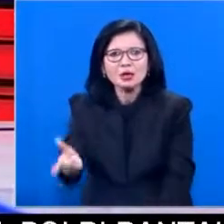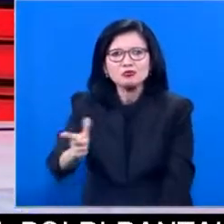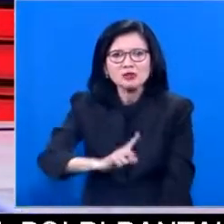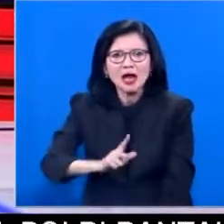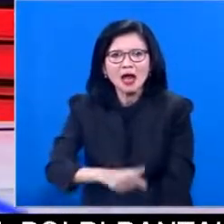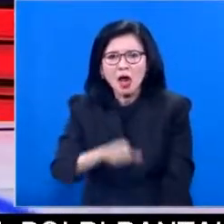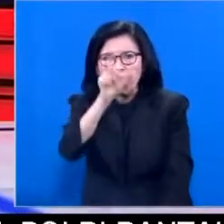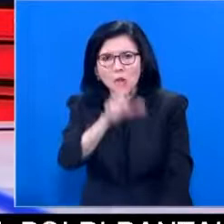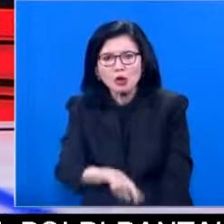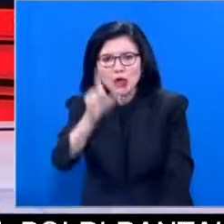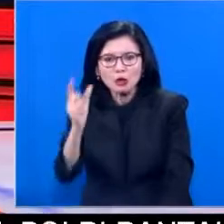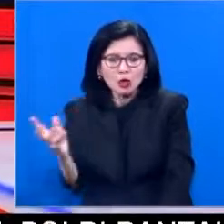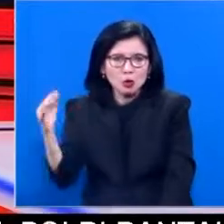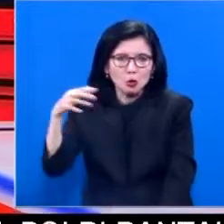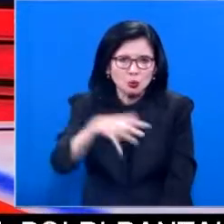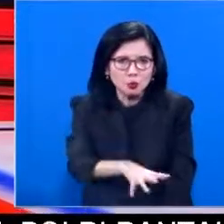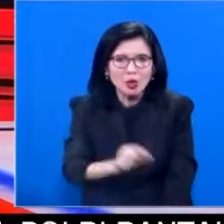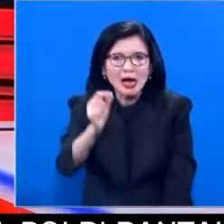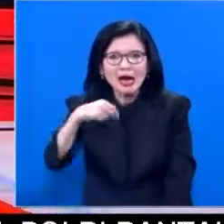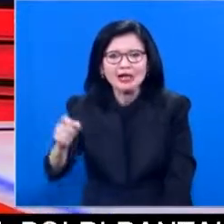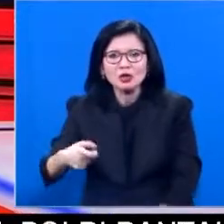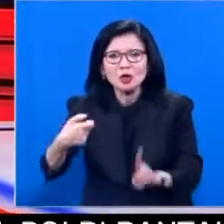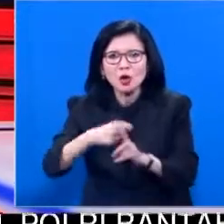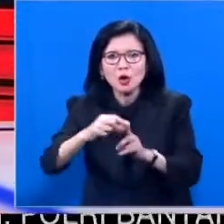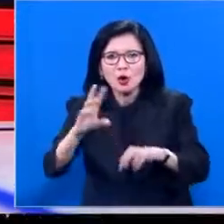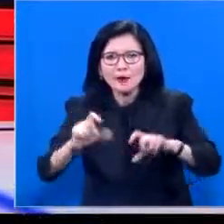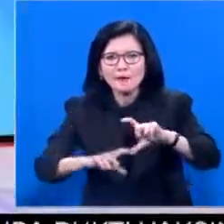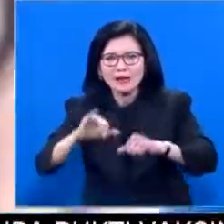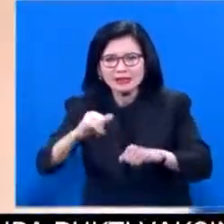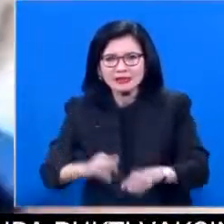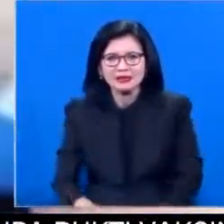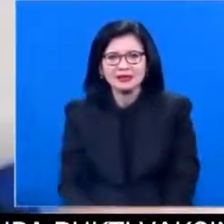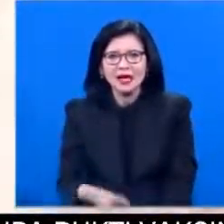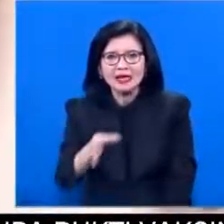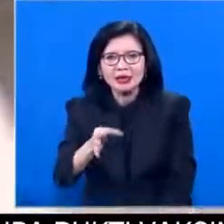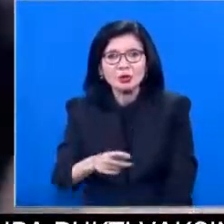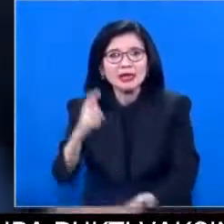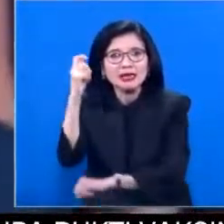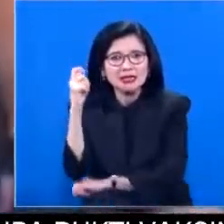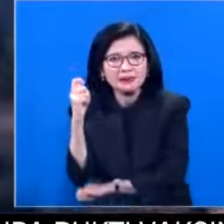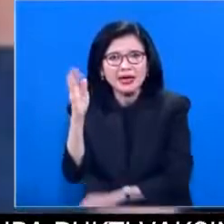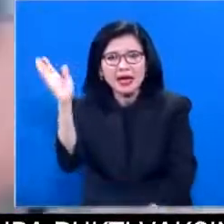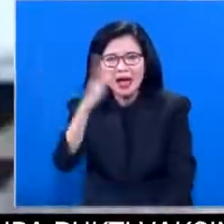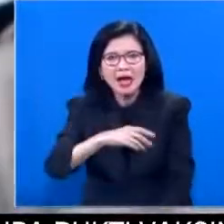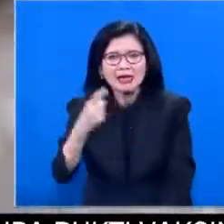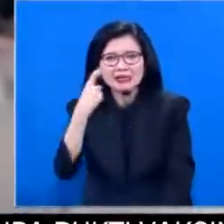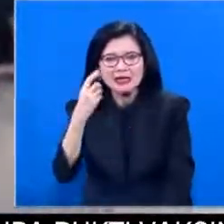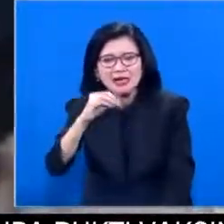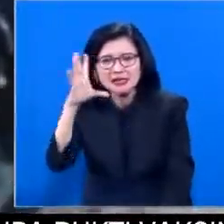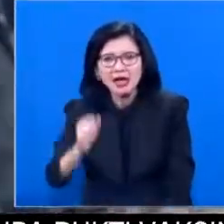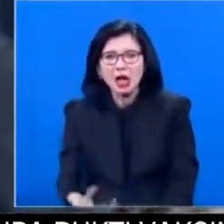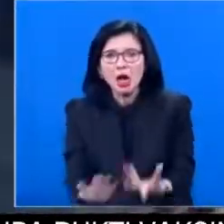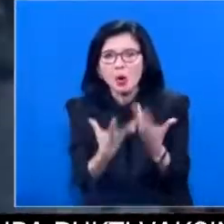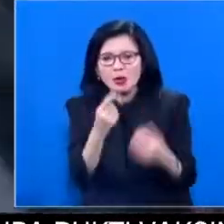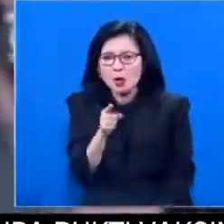warga menyerbu sebuah kantor koperasi di Jalan Muhammad Hatta, Kota Tasikmalaya, Selasa siang. Warga